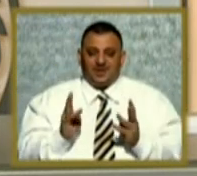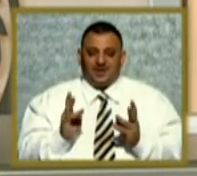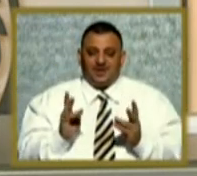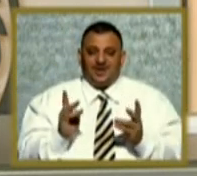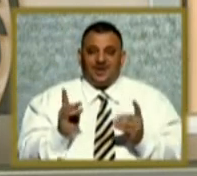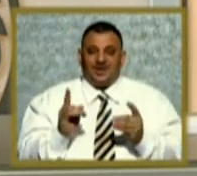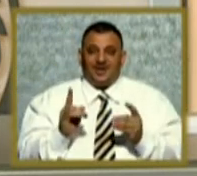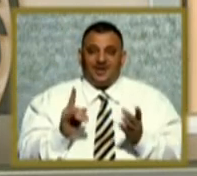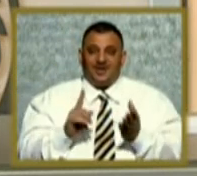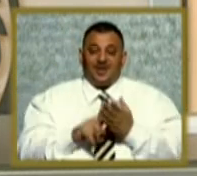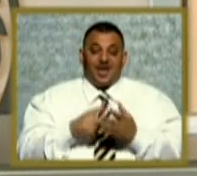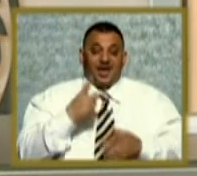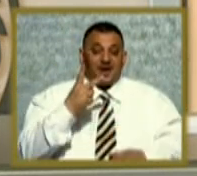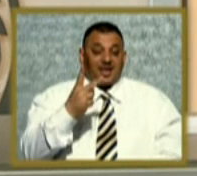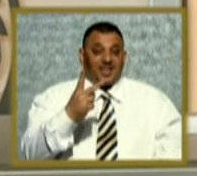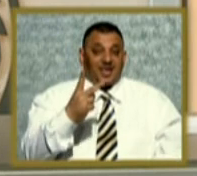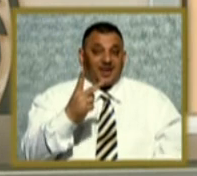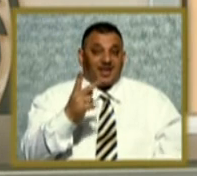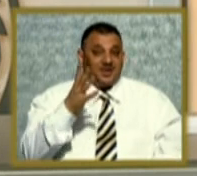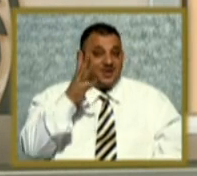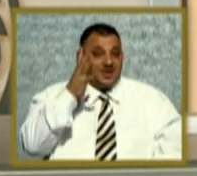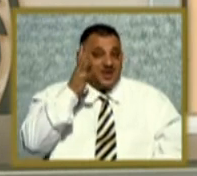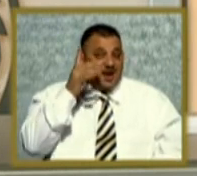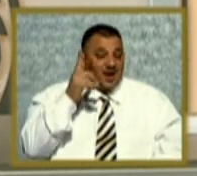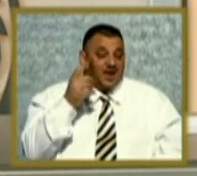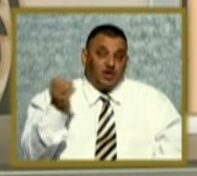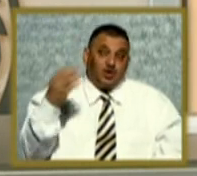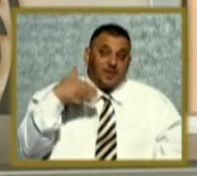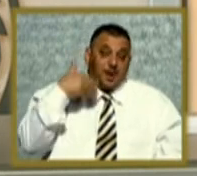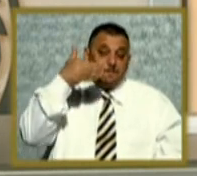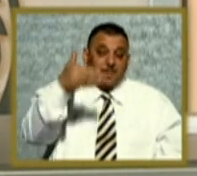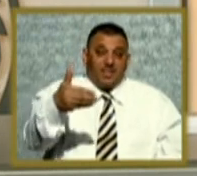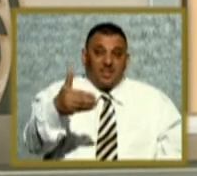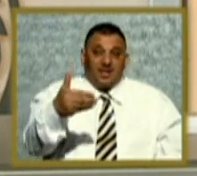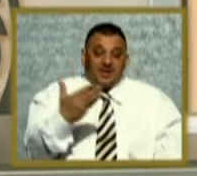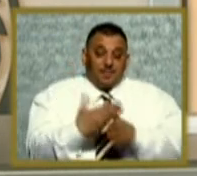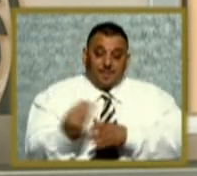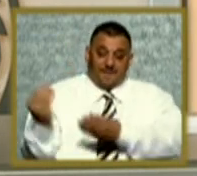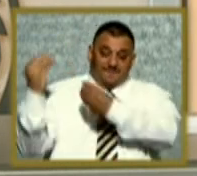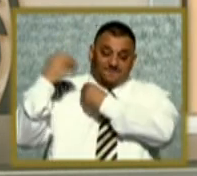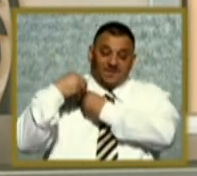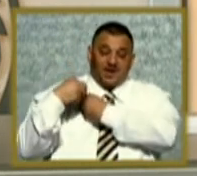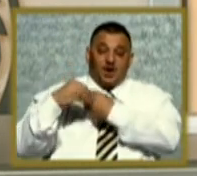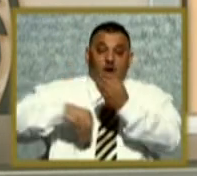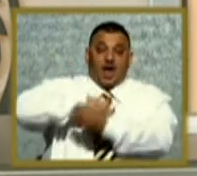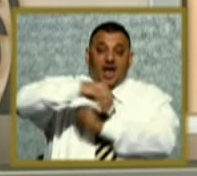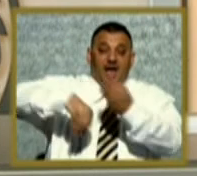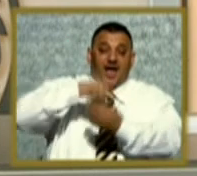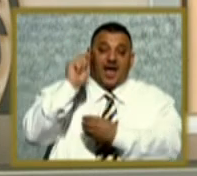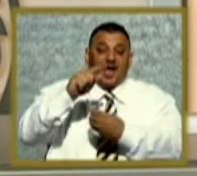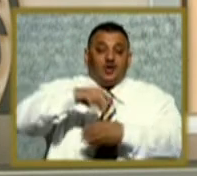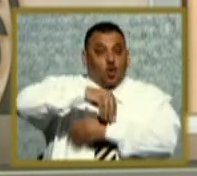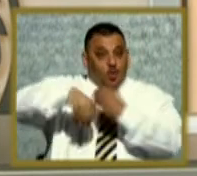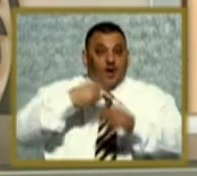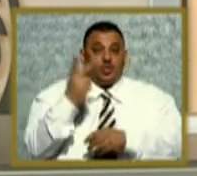هل الركعتين يصليهما بعد طلوع الشمس حتى ينال أجر الحج وعمرة، أم يصليهما قبل